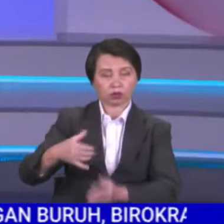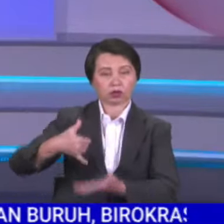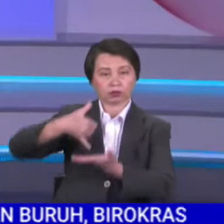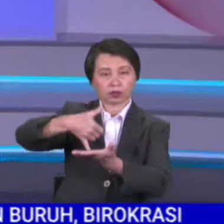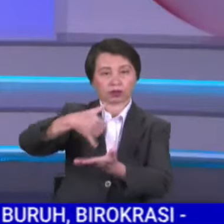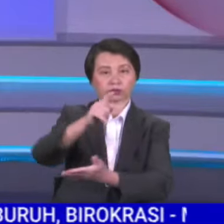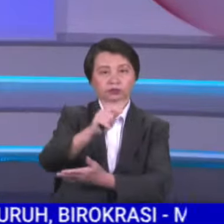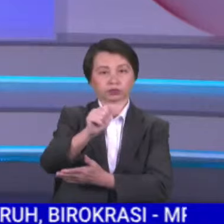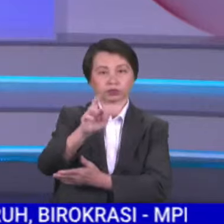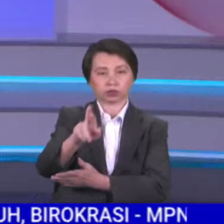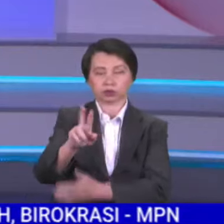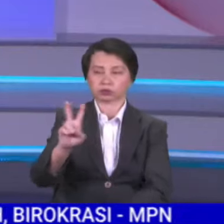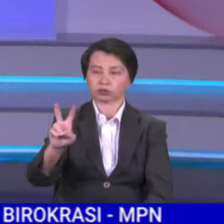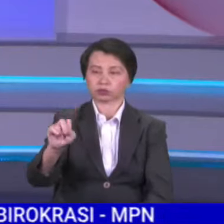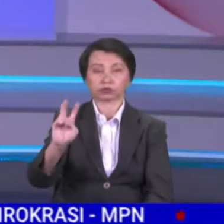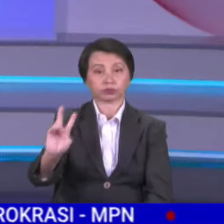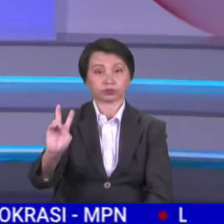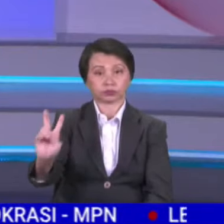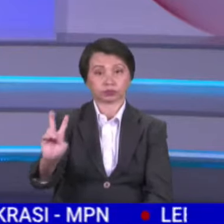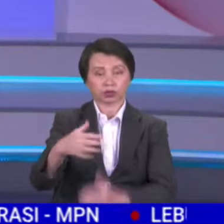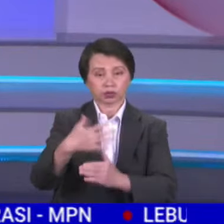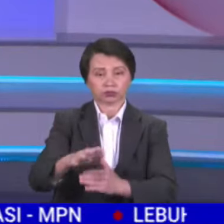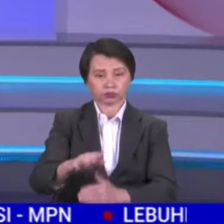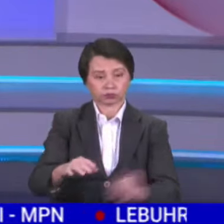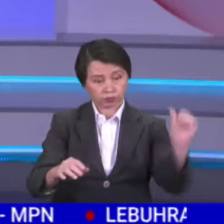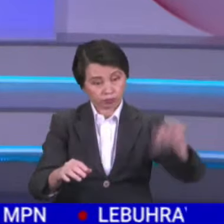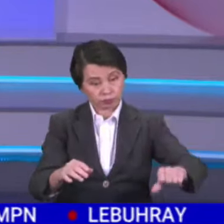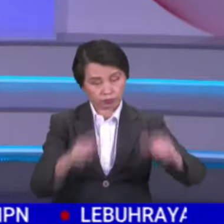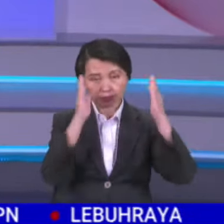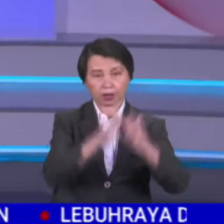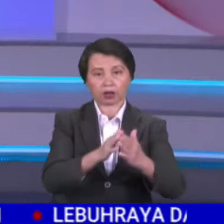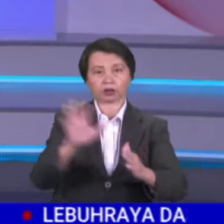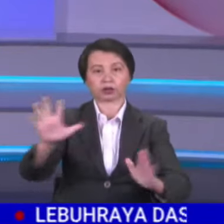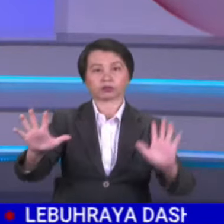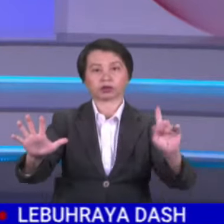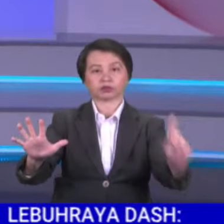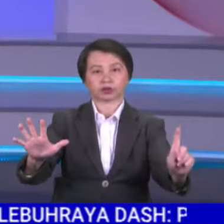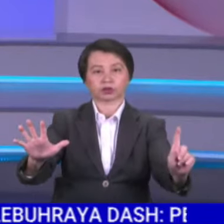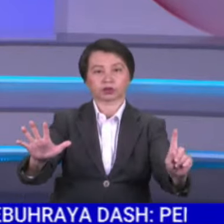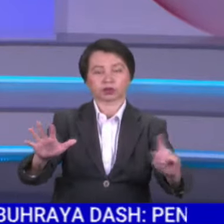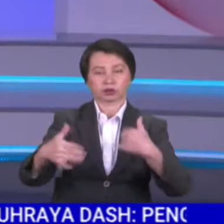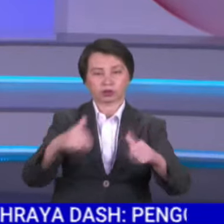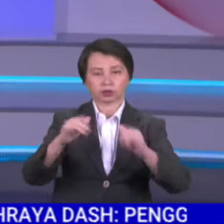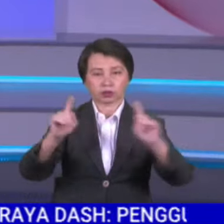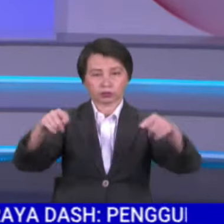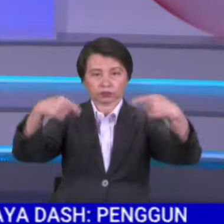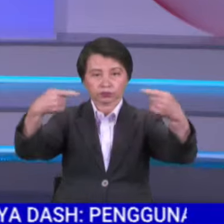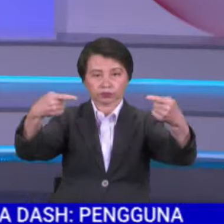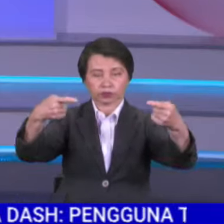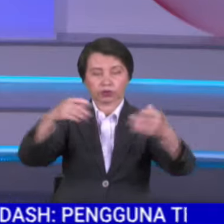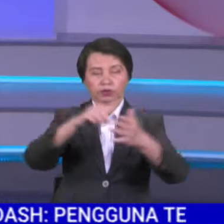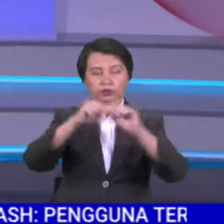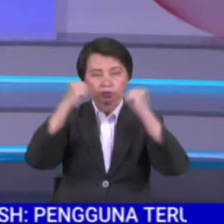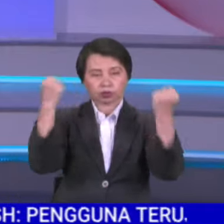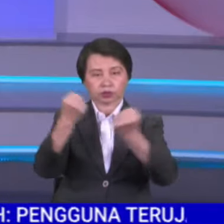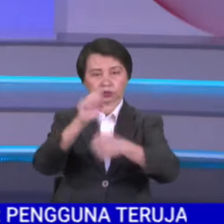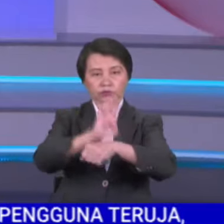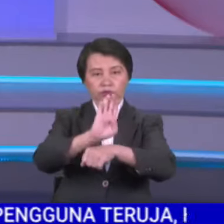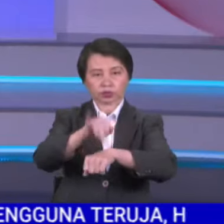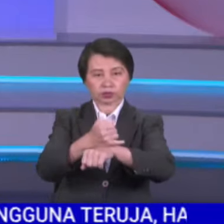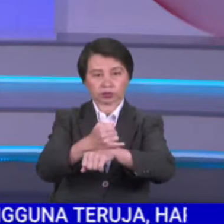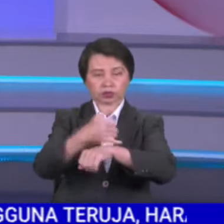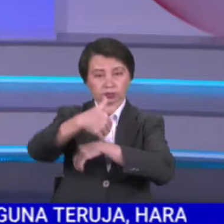Abdul Razak 2022 selepas membelasah Pahang 5-1. Pada aksi final di Stadium Hoki Nasional Bukit Jalil